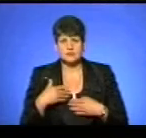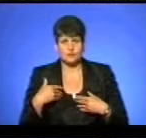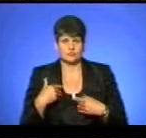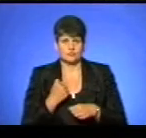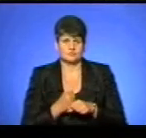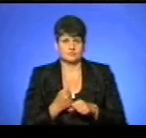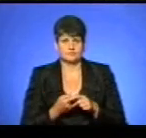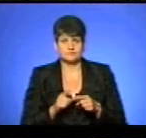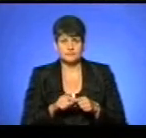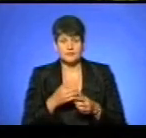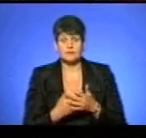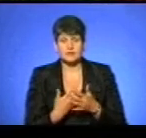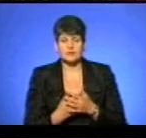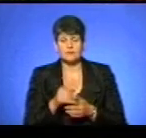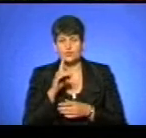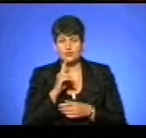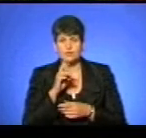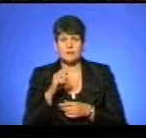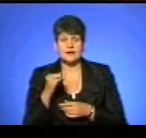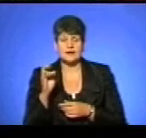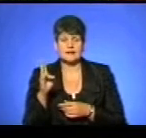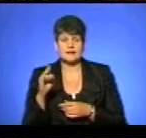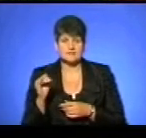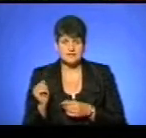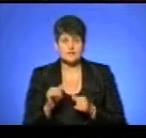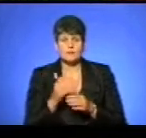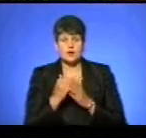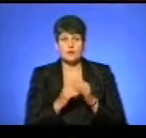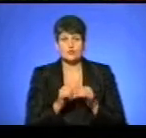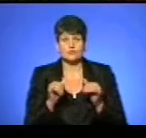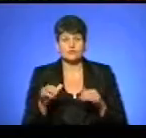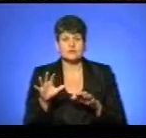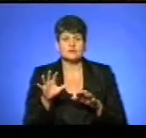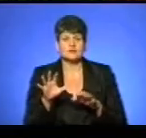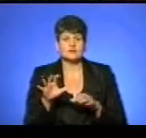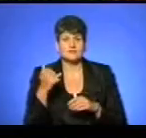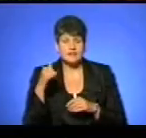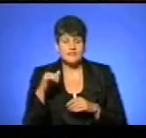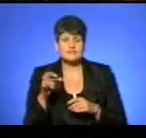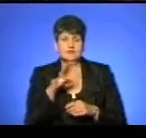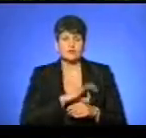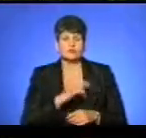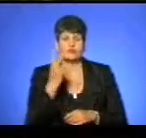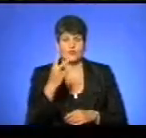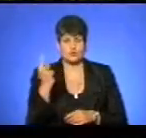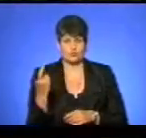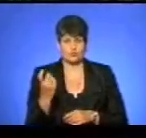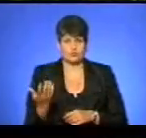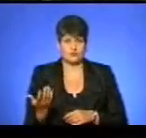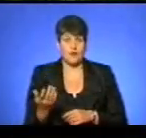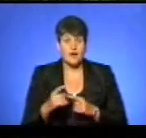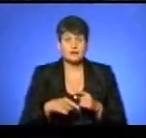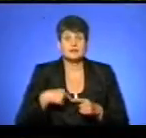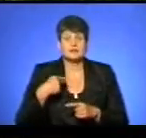цю справу. До прикладу, поки що у Байківцях програмою з розвитку тваринництва скористалися тільки 2 господарів. Хоча на